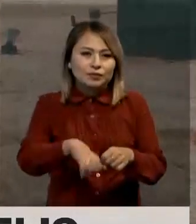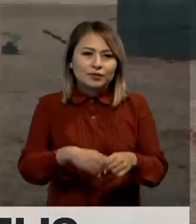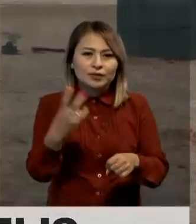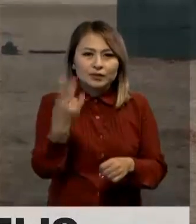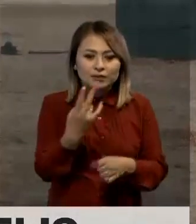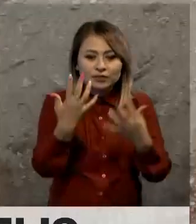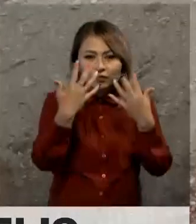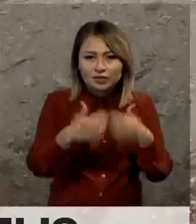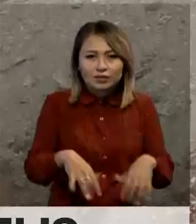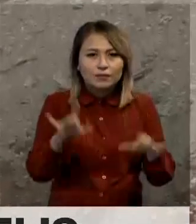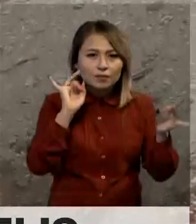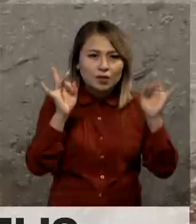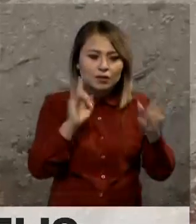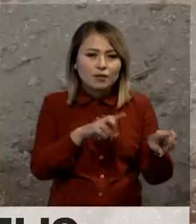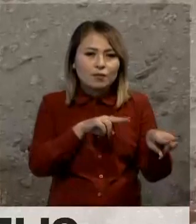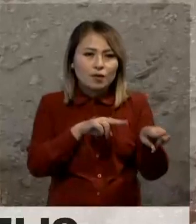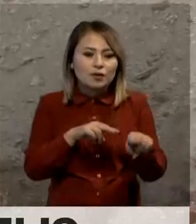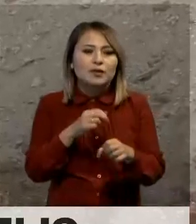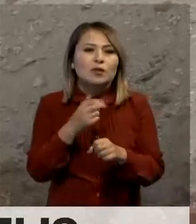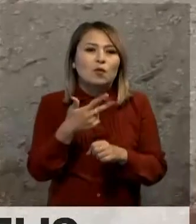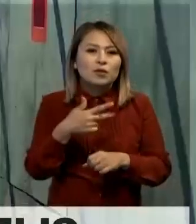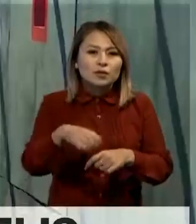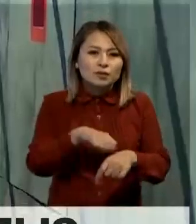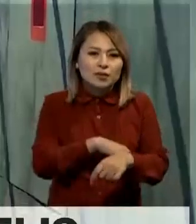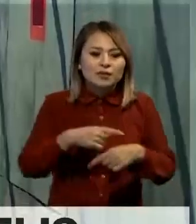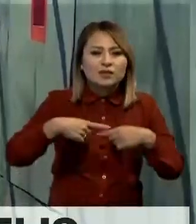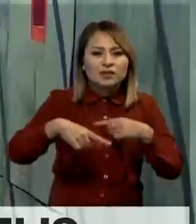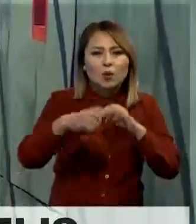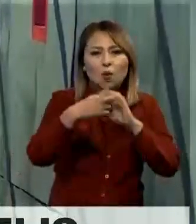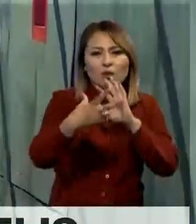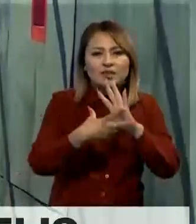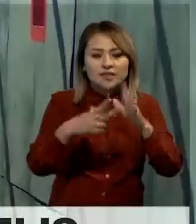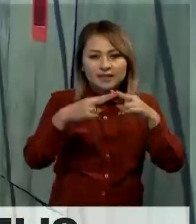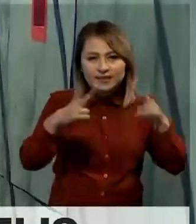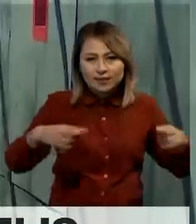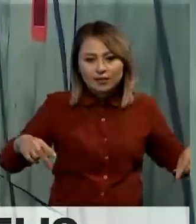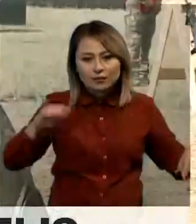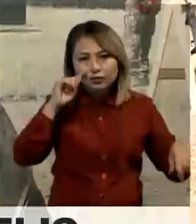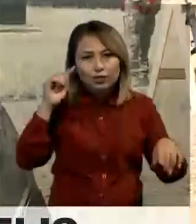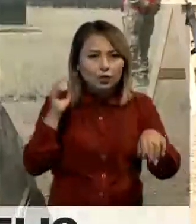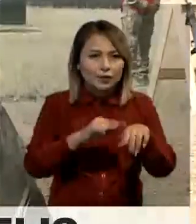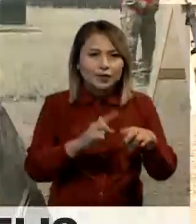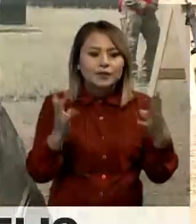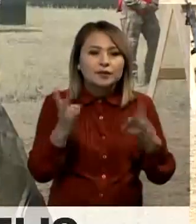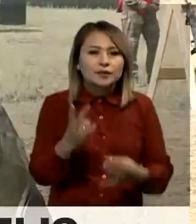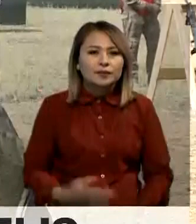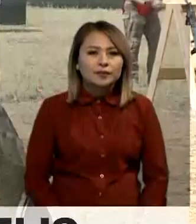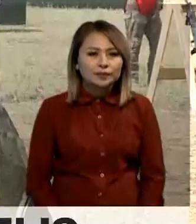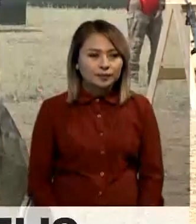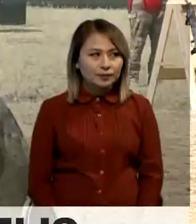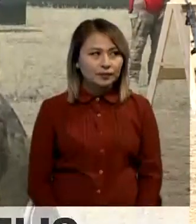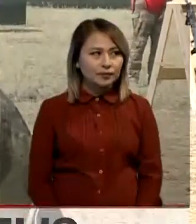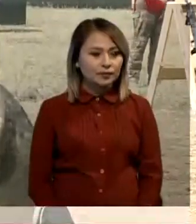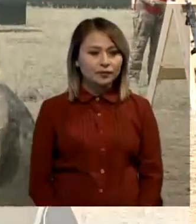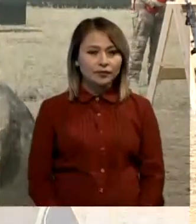секундта тарсаңылаудан тапанша менен ок атып 30 метр кашыктыктагы 18 нысанага дөп тийгизүү шарт. Мен энди бул тактикалык